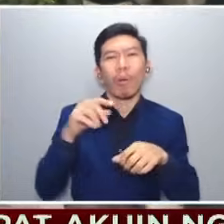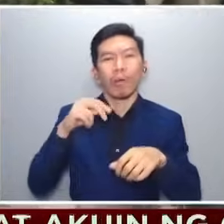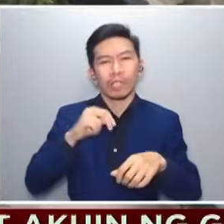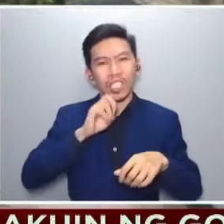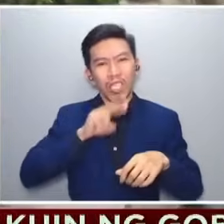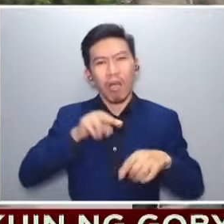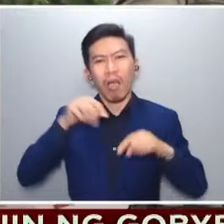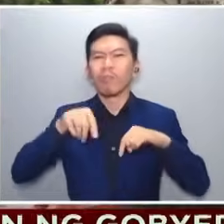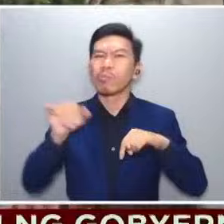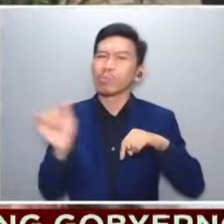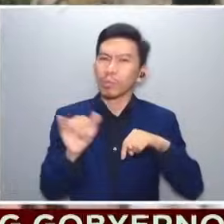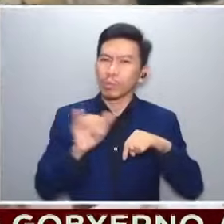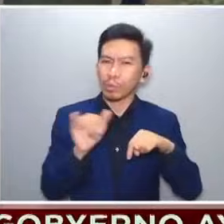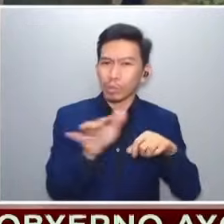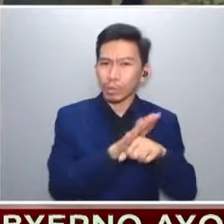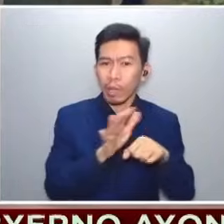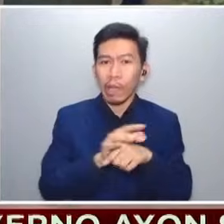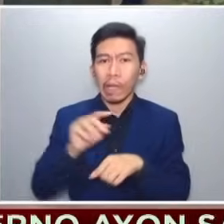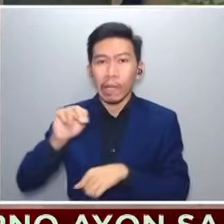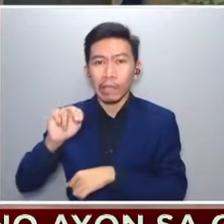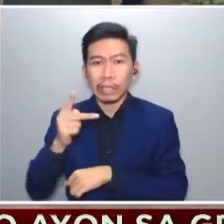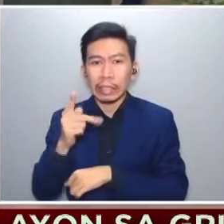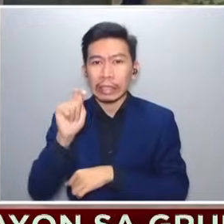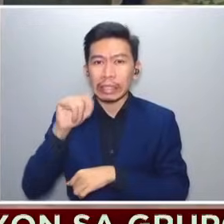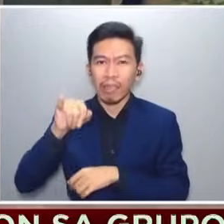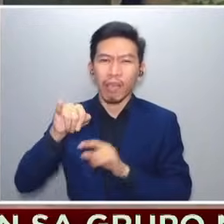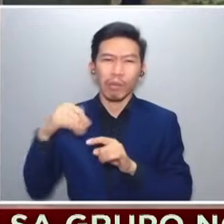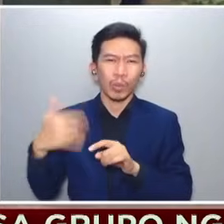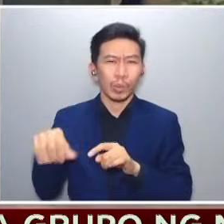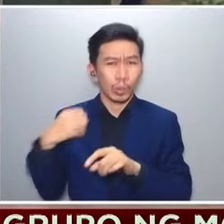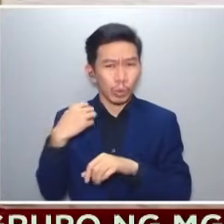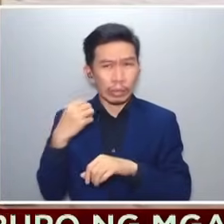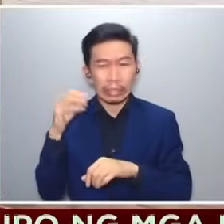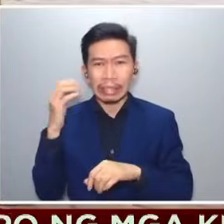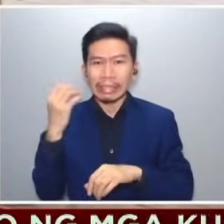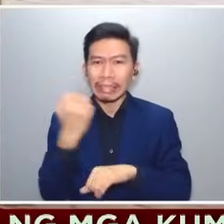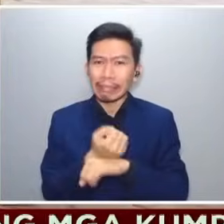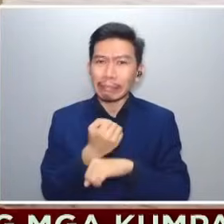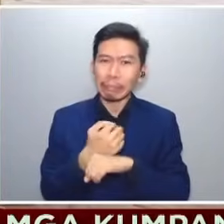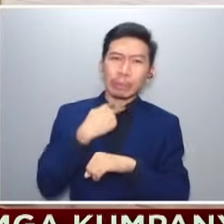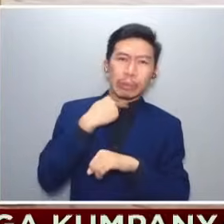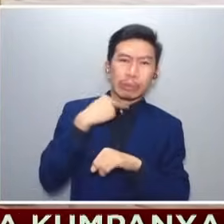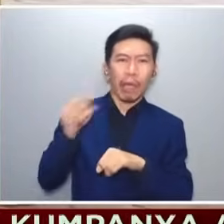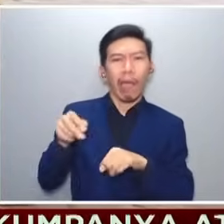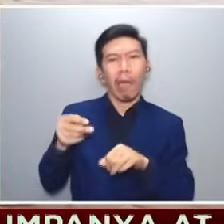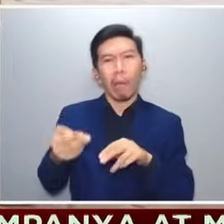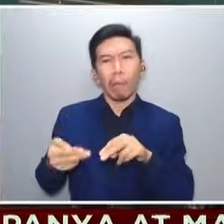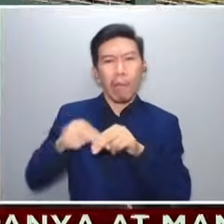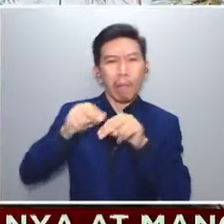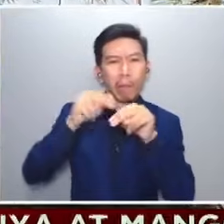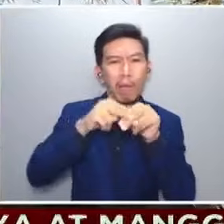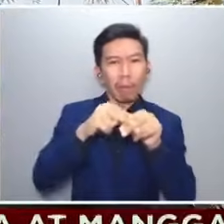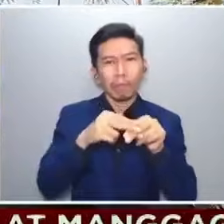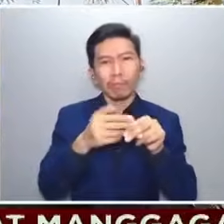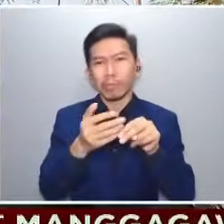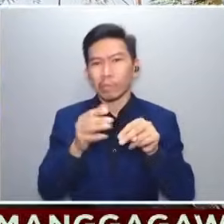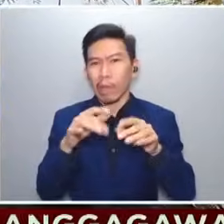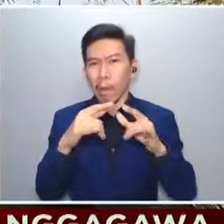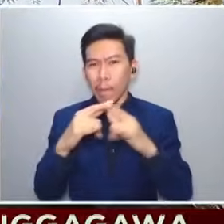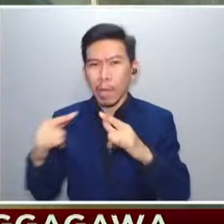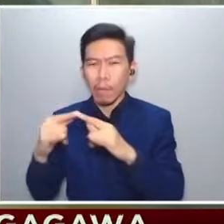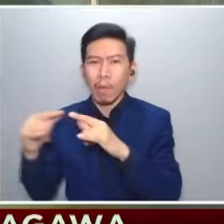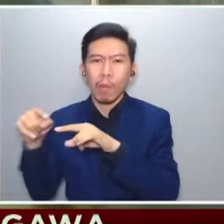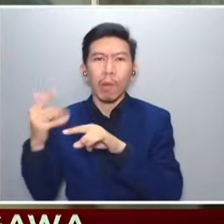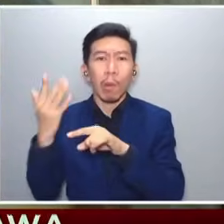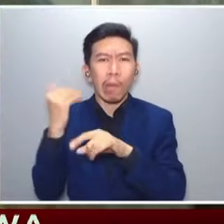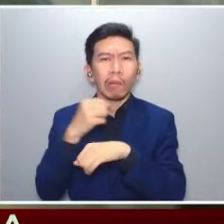ng NKTI na nahihirapan ng magpalawak ng kapasidad, lalo't buibigay na rin ang kanilang mga health worker. Ang San Lazaro